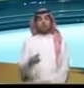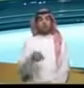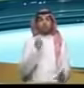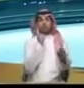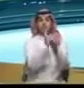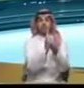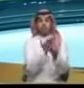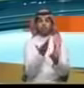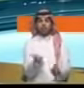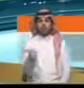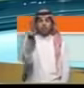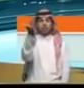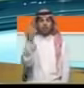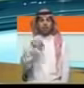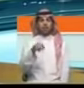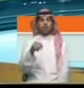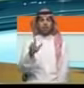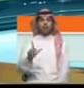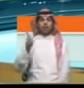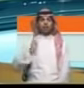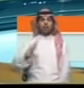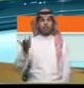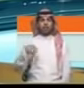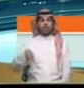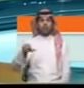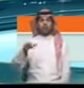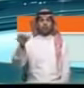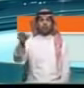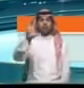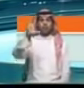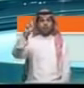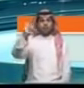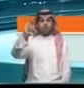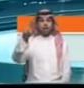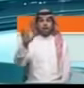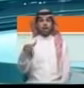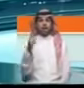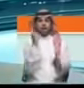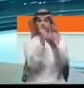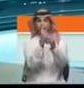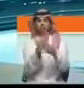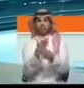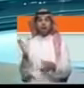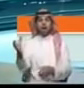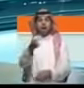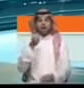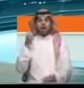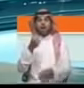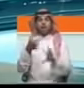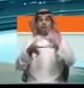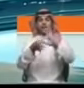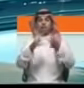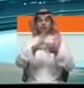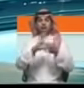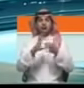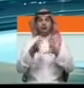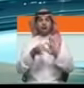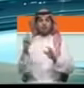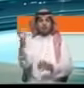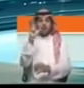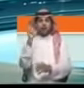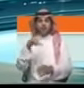استقبل فخامة الرئيس عثمان غزالي رئيس جمهورية القمر المتحدة في القصر الرئاسي في العاصمة موروني الأمين العام لرابطة العالم الإسلامية الشيخ